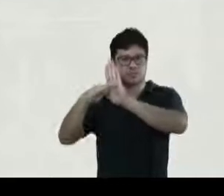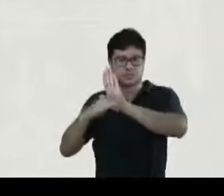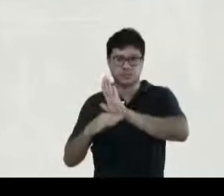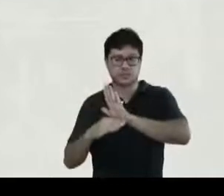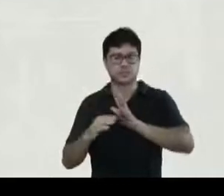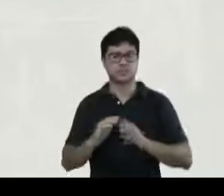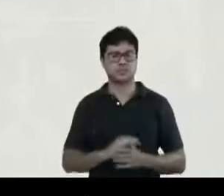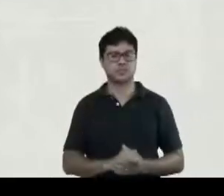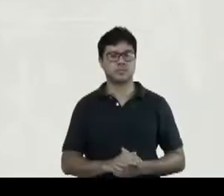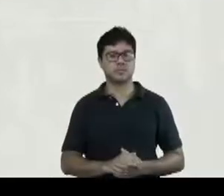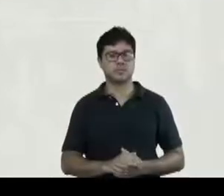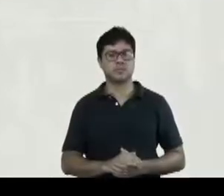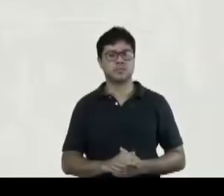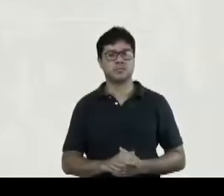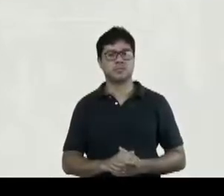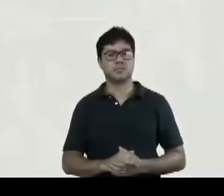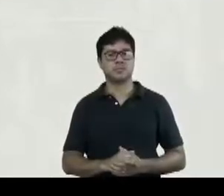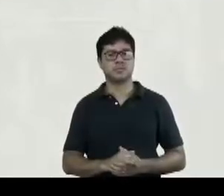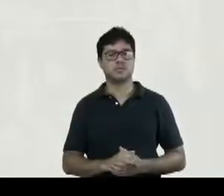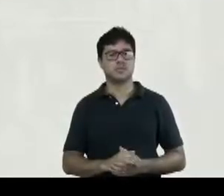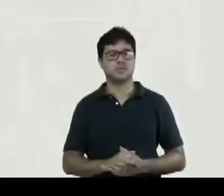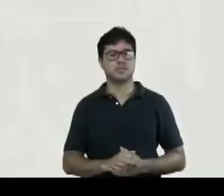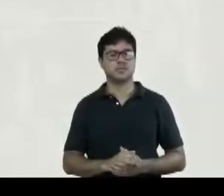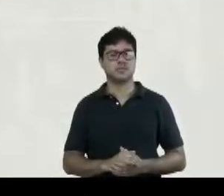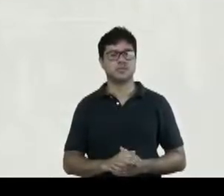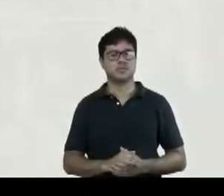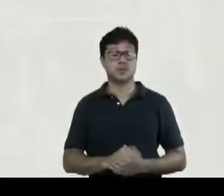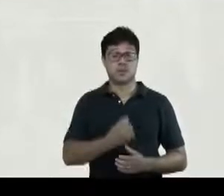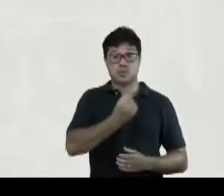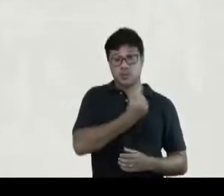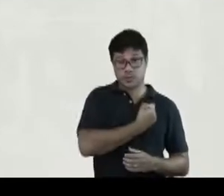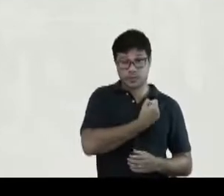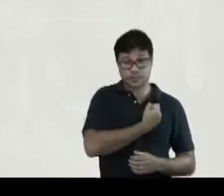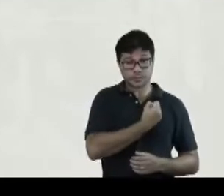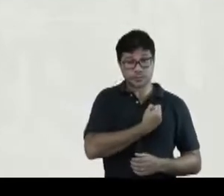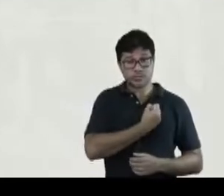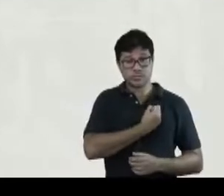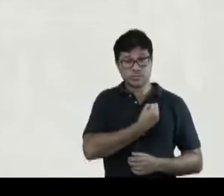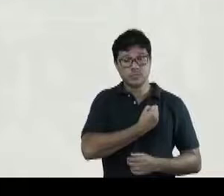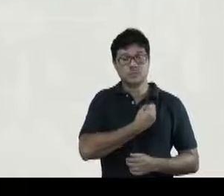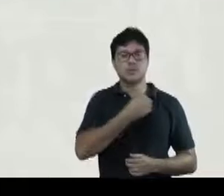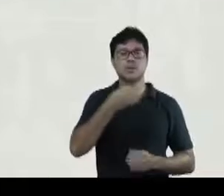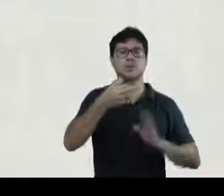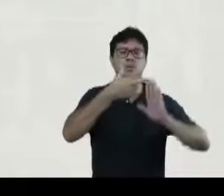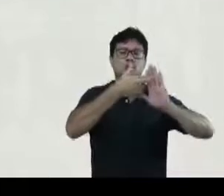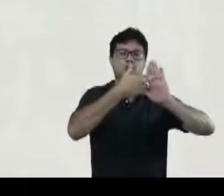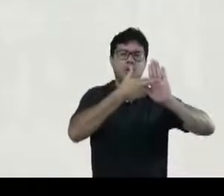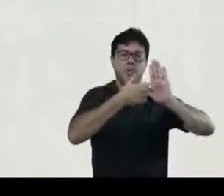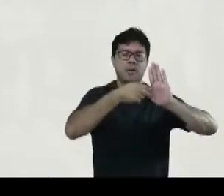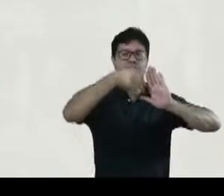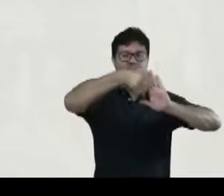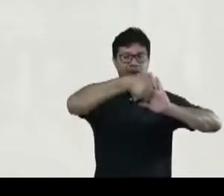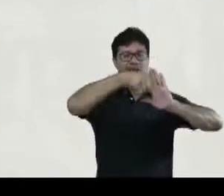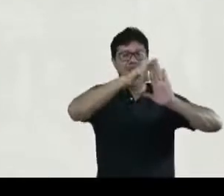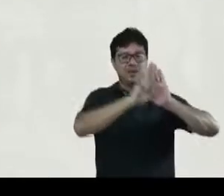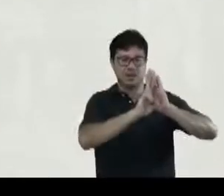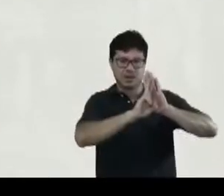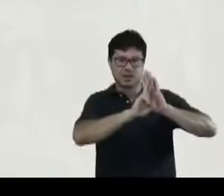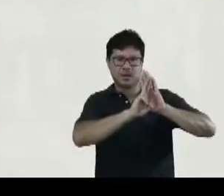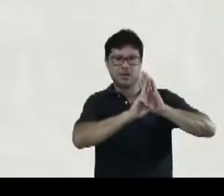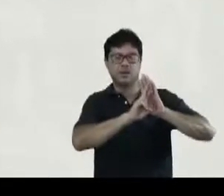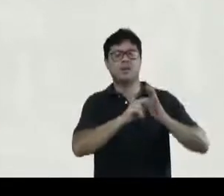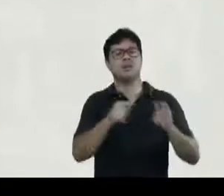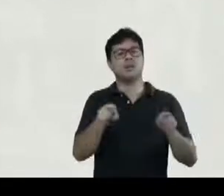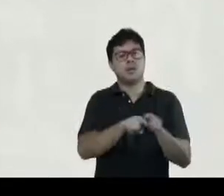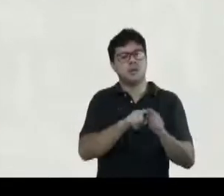Die Normnummern der nationalbibliografischen Erschließung spielten hierbei eine ganz wichtige Rolle. Die